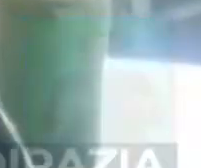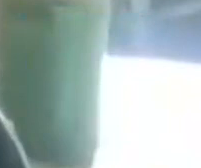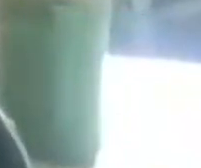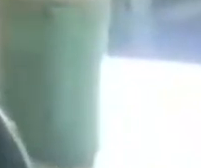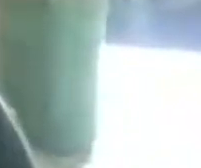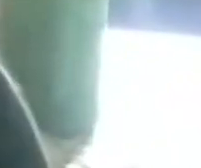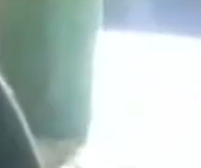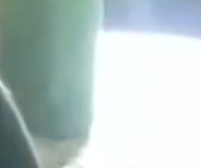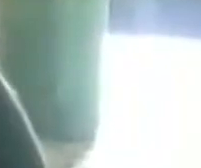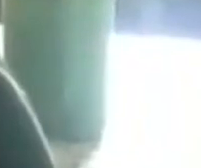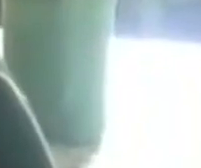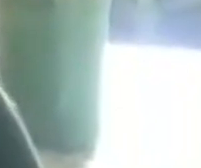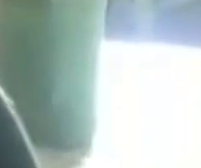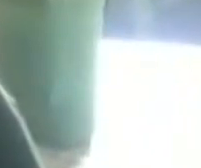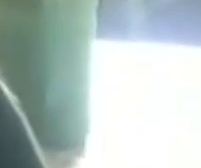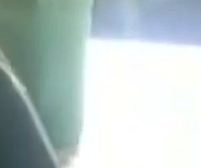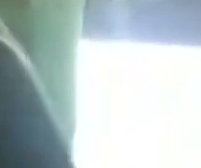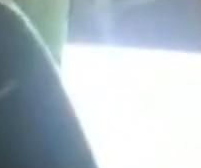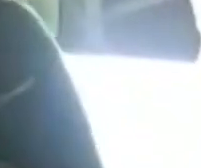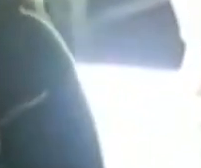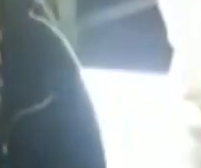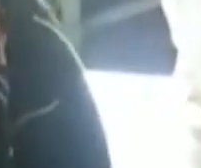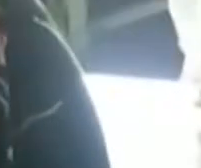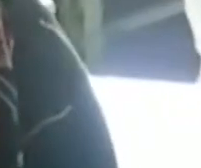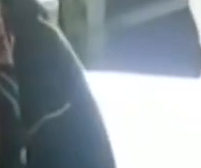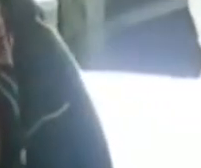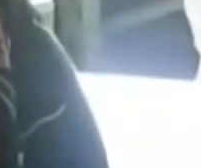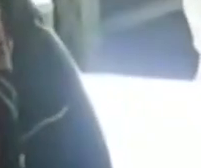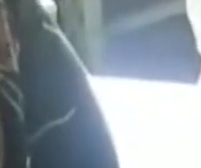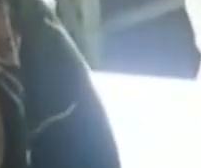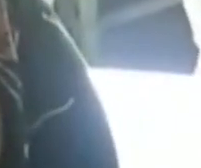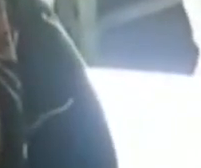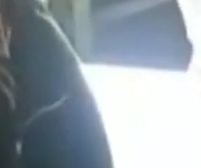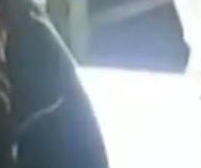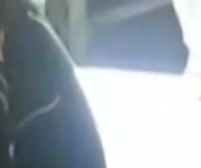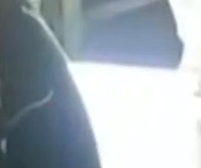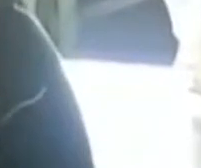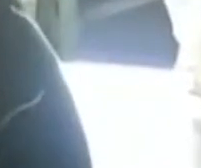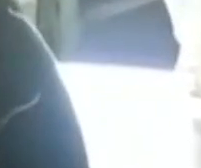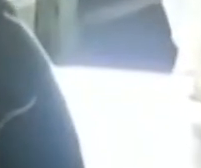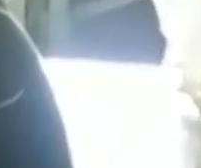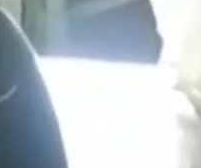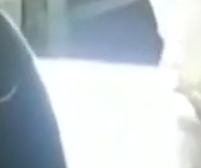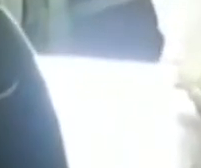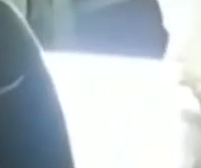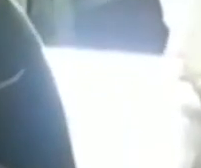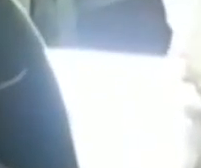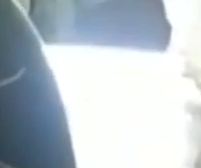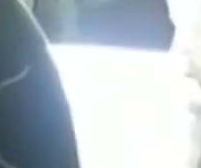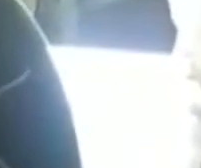Jangan buka siang. Nggak boleh buka siang, sore aja.